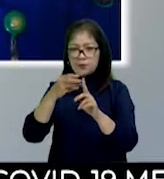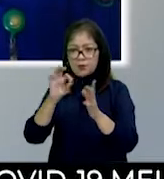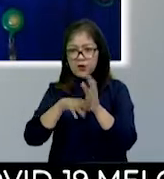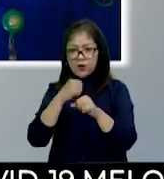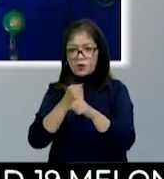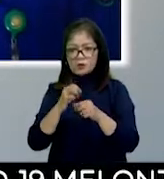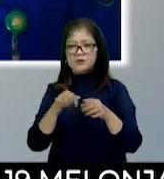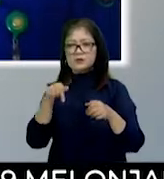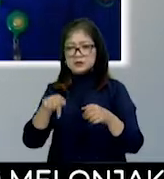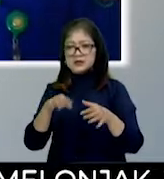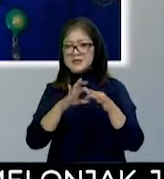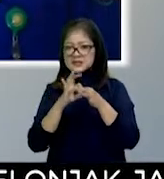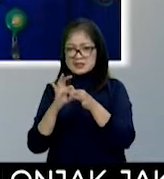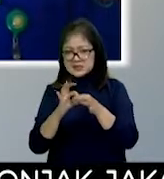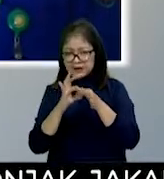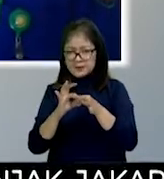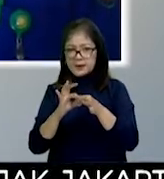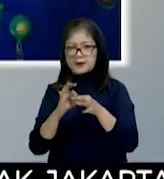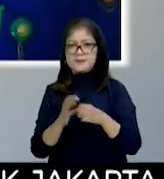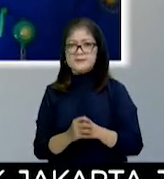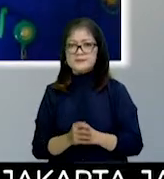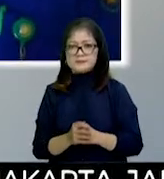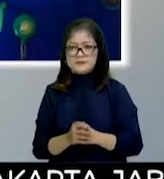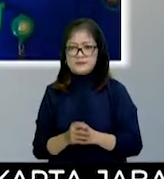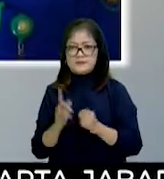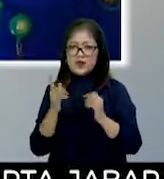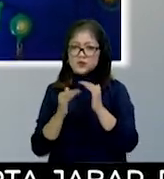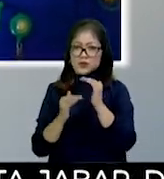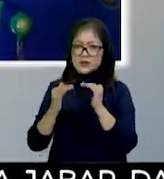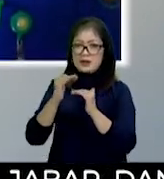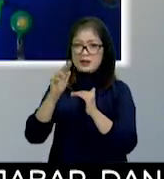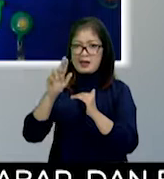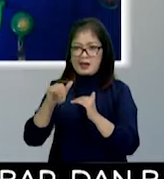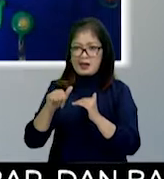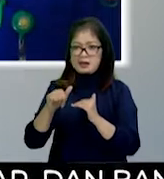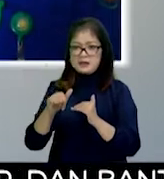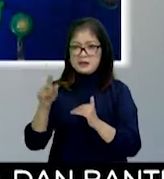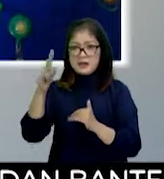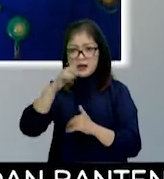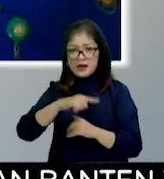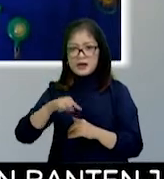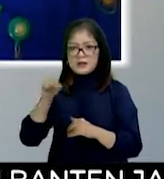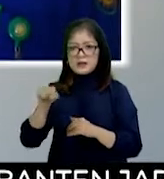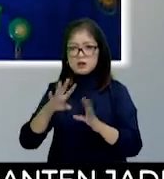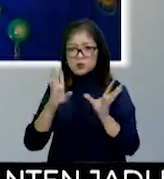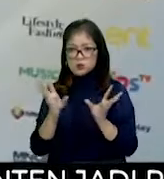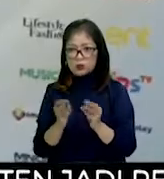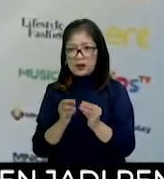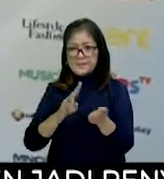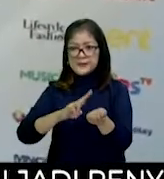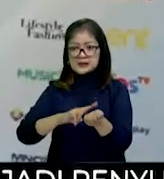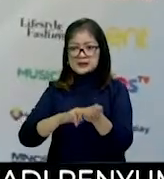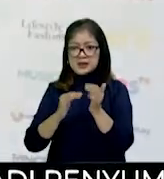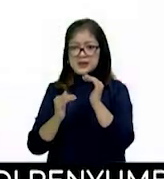kerjasama bakti sosial ini akan semakin ditingkatkan, baik dari segi jumlah pasien